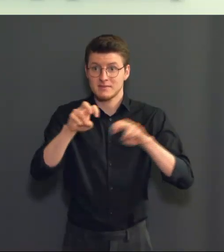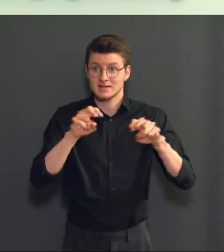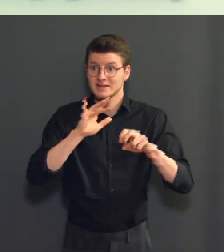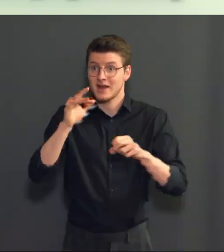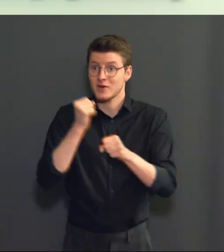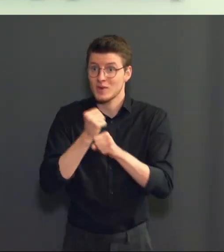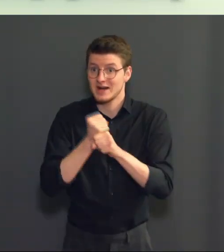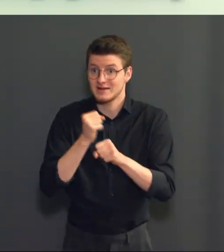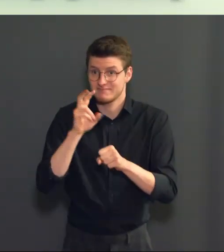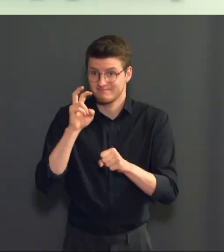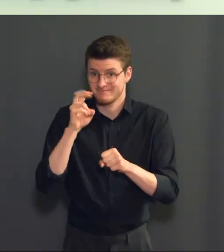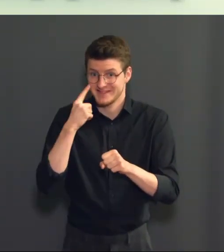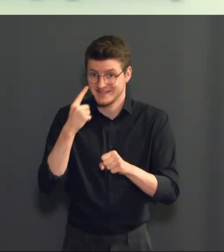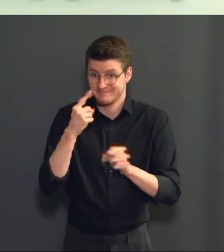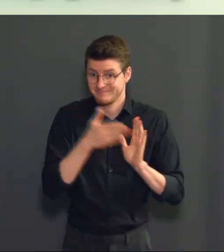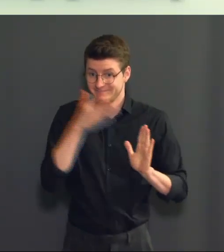met 5% dus.